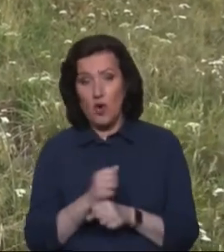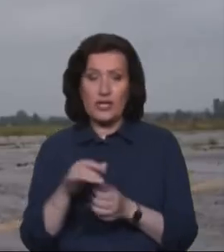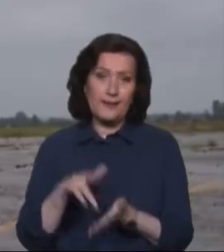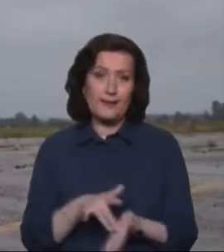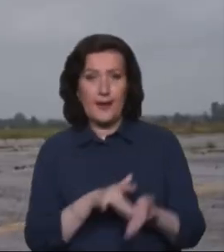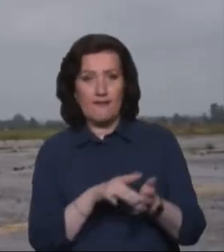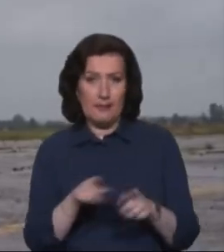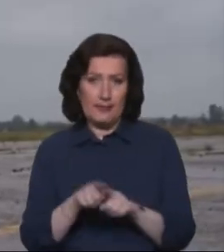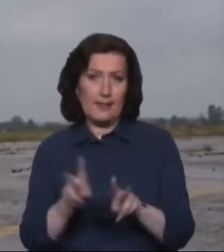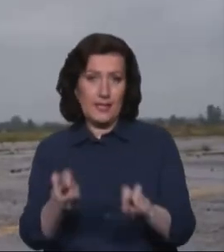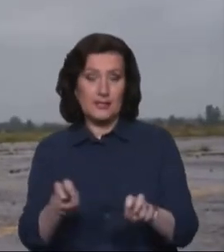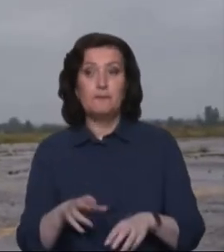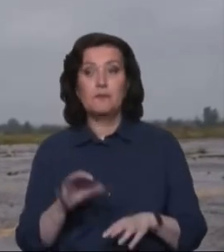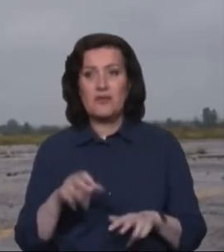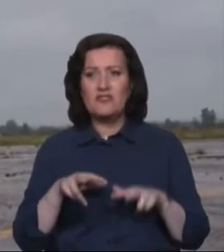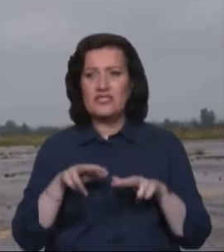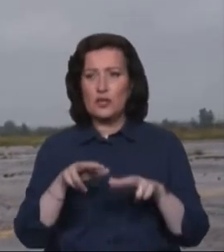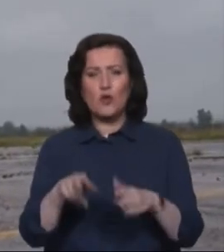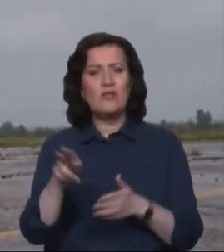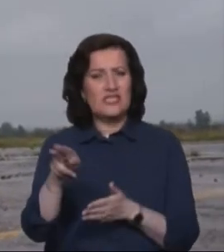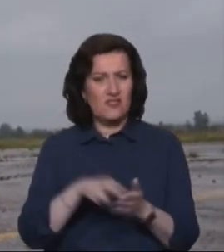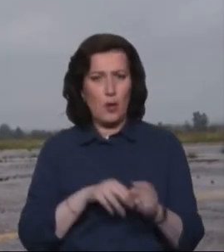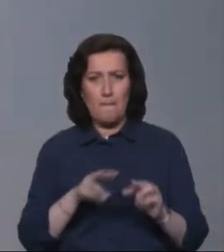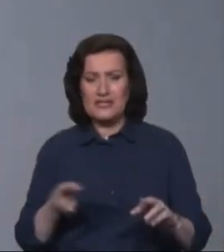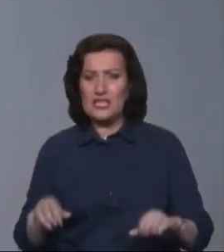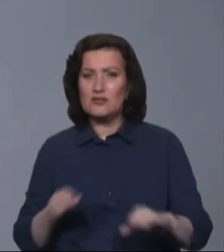да усі дрони